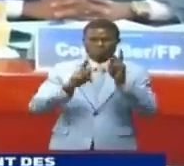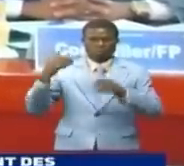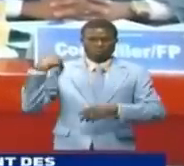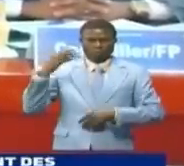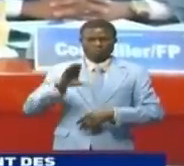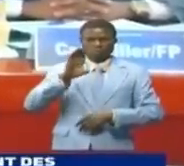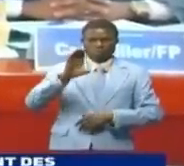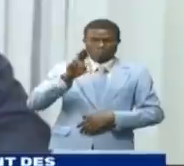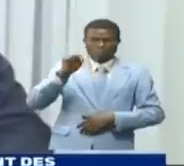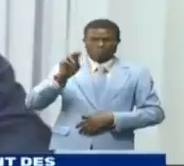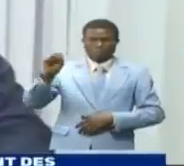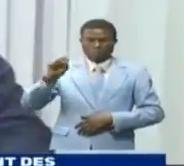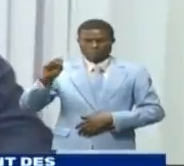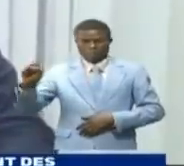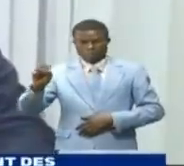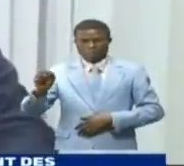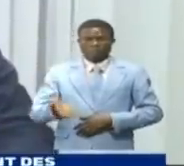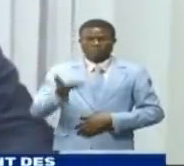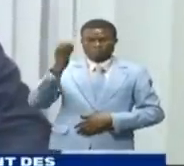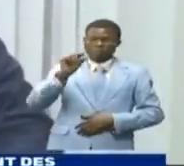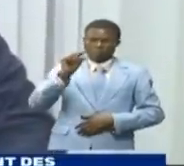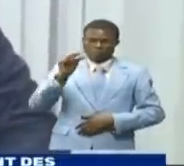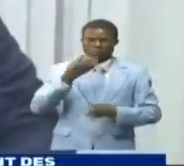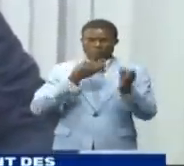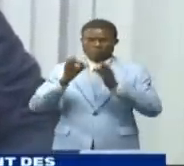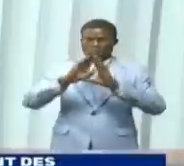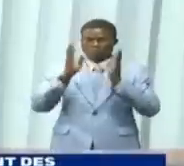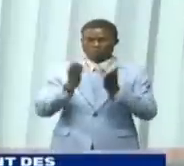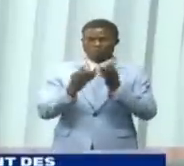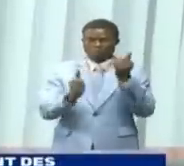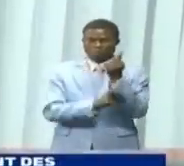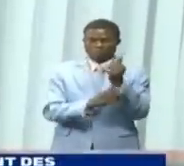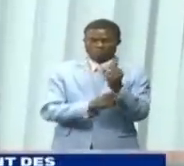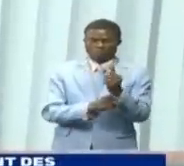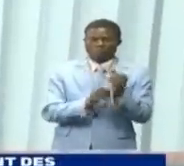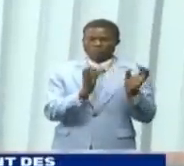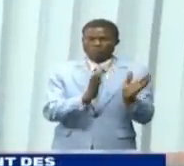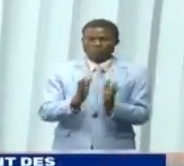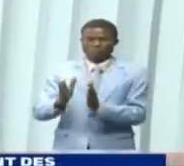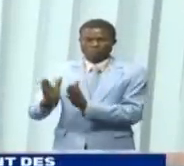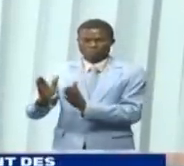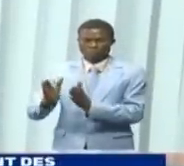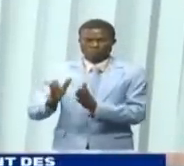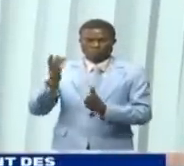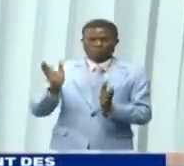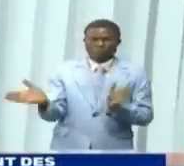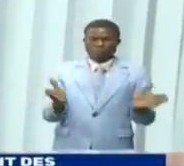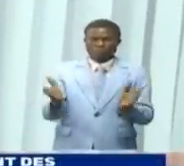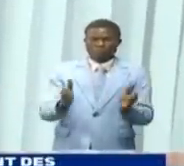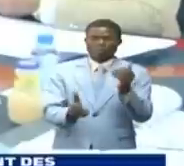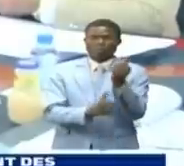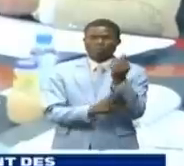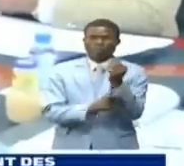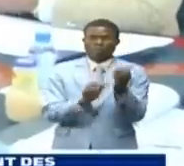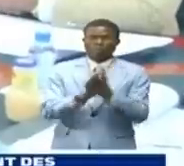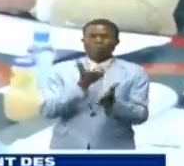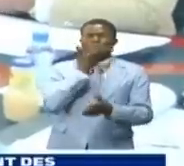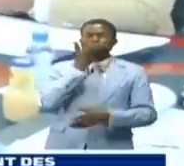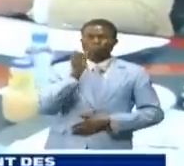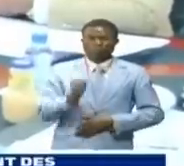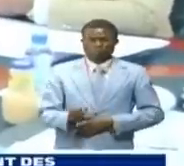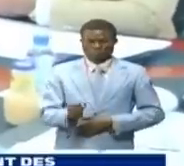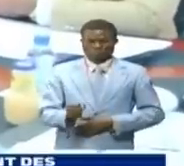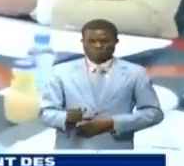CNSAP, Tombo Lamoukou, a expliqué aux membres du gouvernement les modalités prises pour l'encadrement des retraités par la CNSAP.